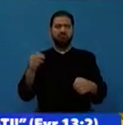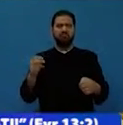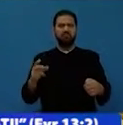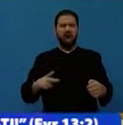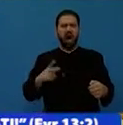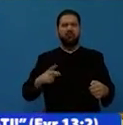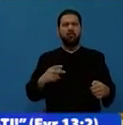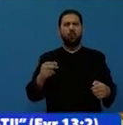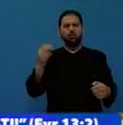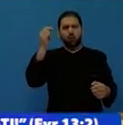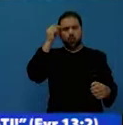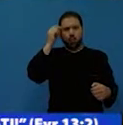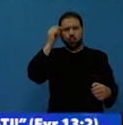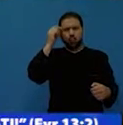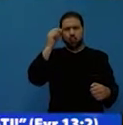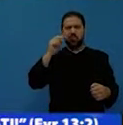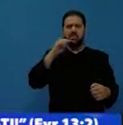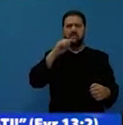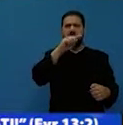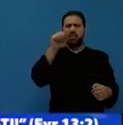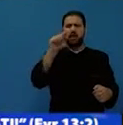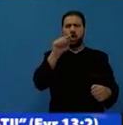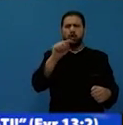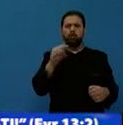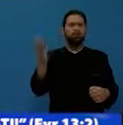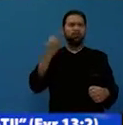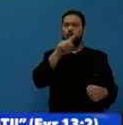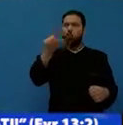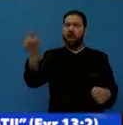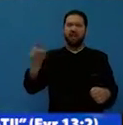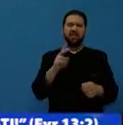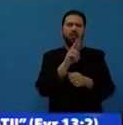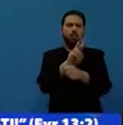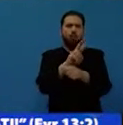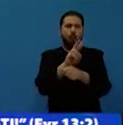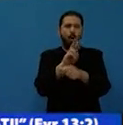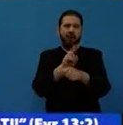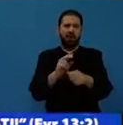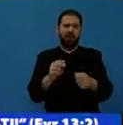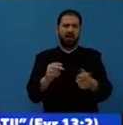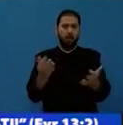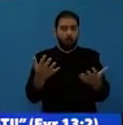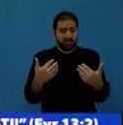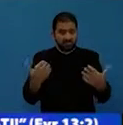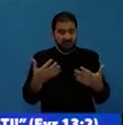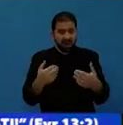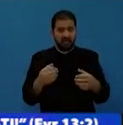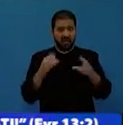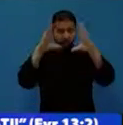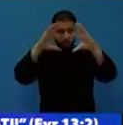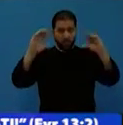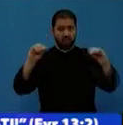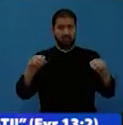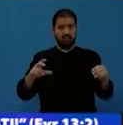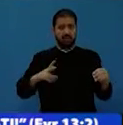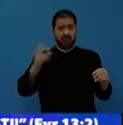în rândul celorlalte popoare civilizate. Ospitalitatea românească a fost proverbială